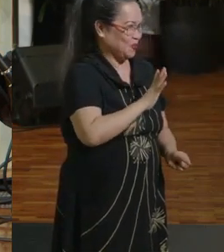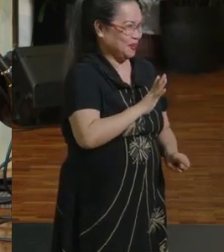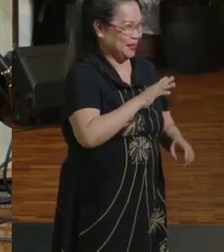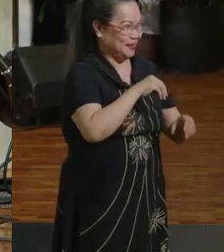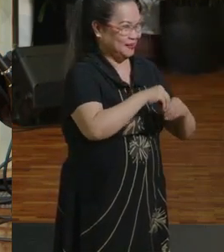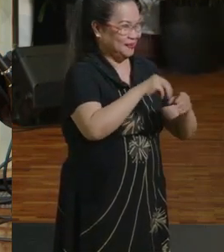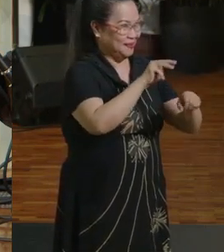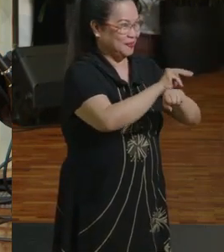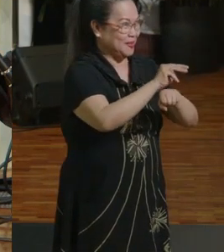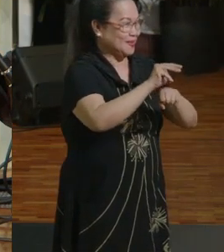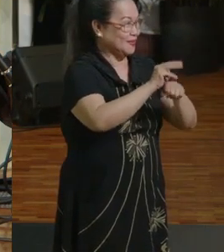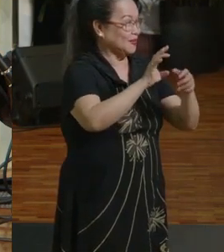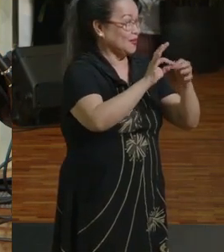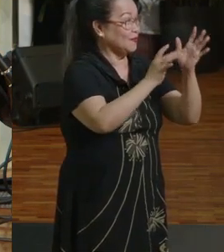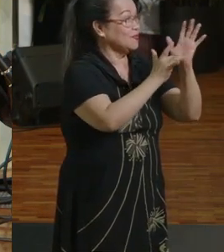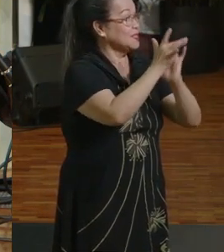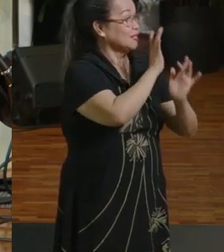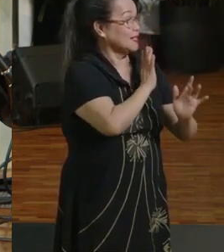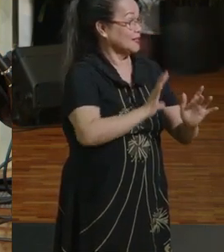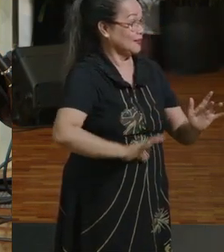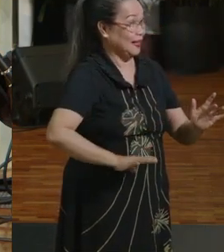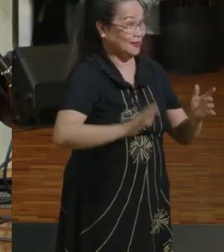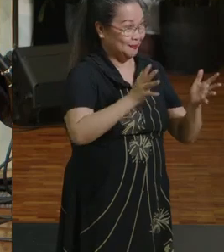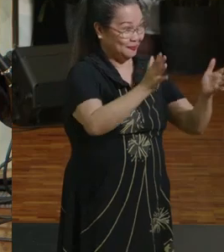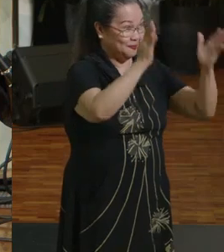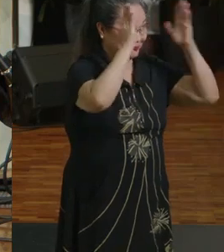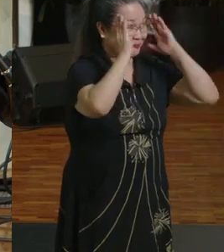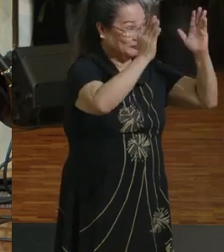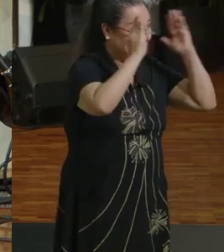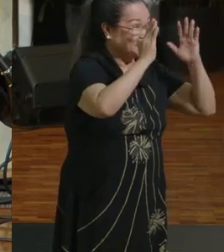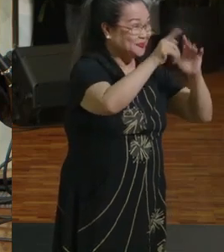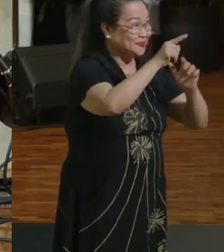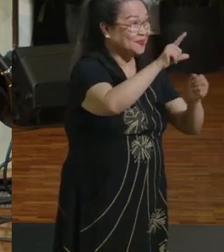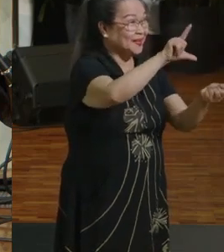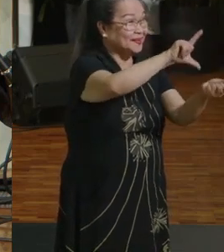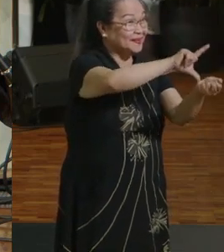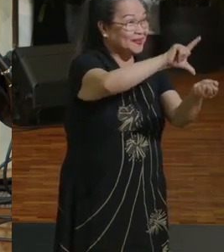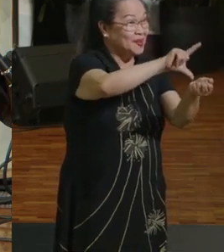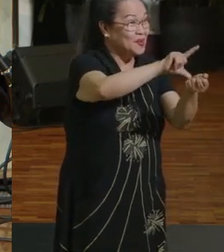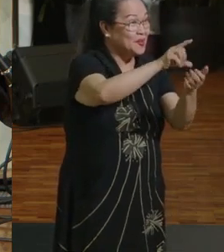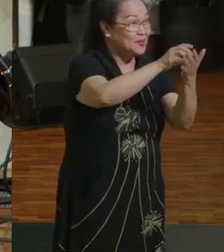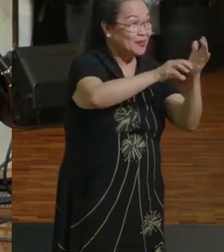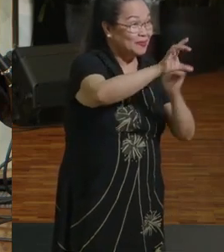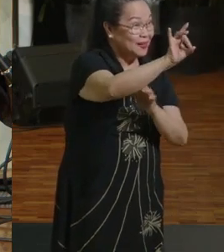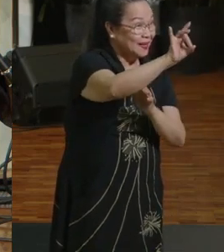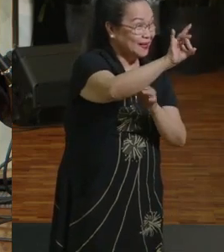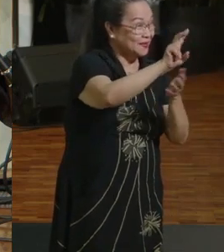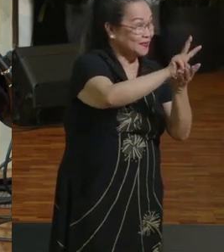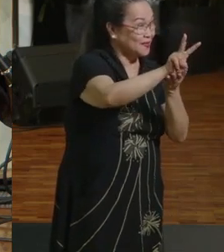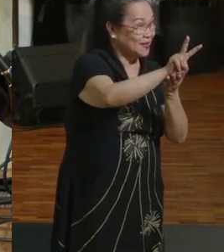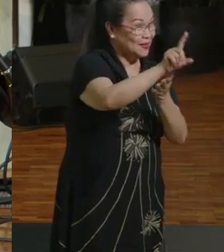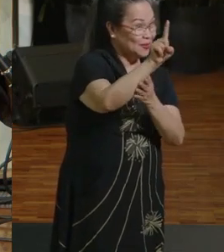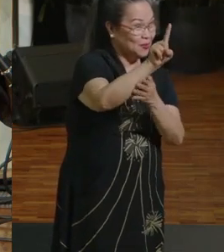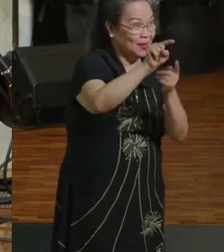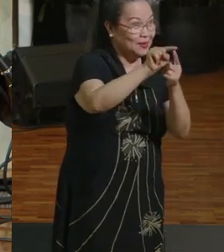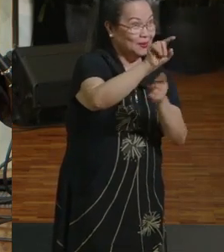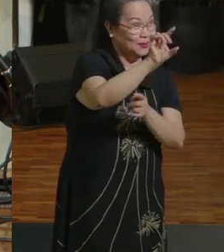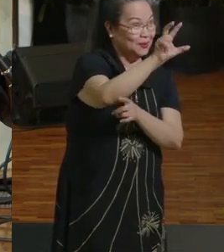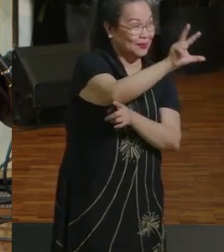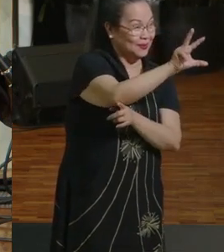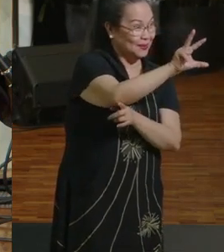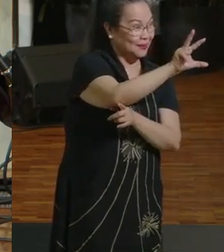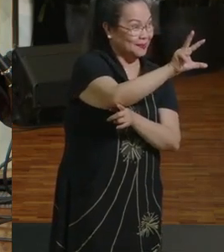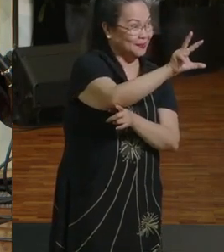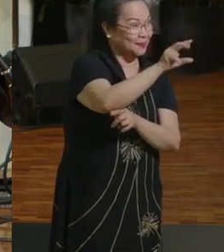sa ministeryo ni Kristo. So, sa Luke chapter 8 tayo, verses 1 to 3. Tayo po